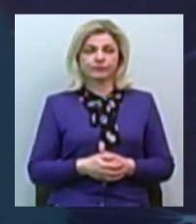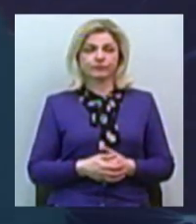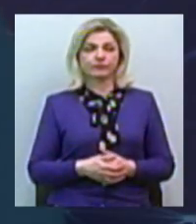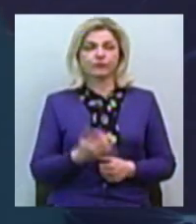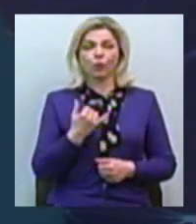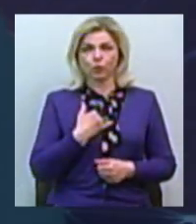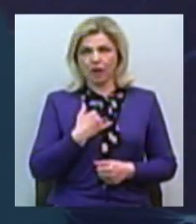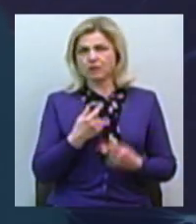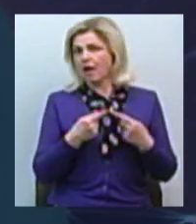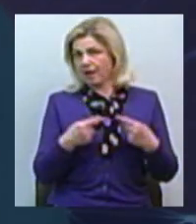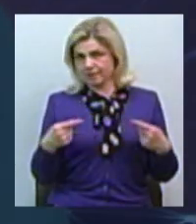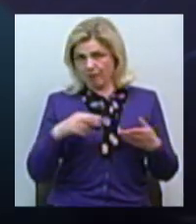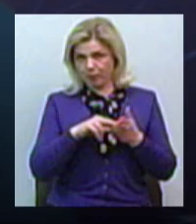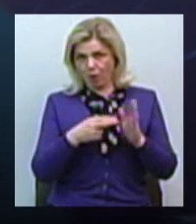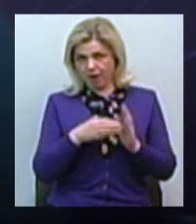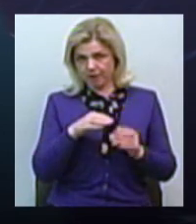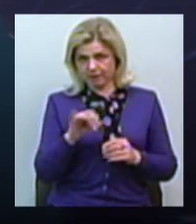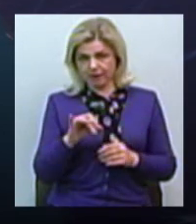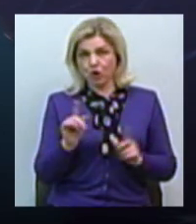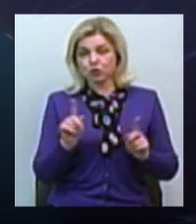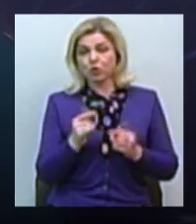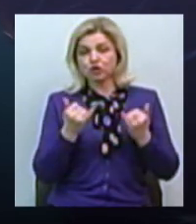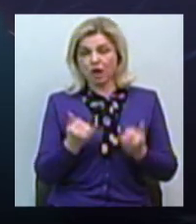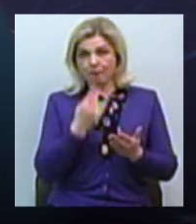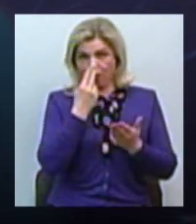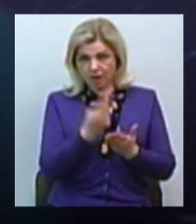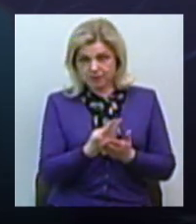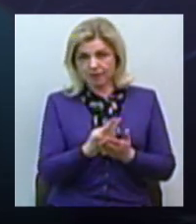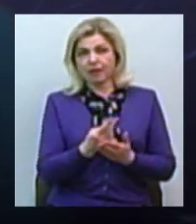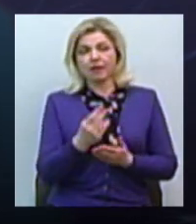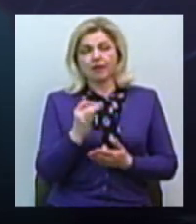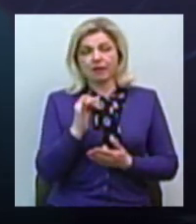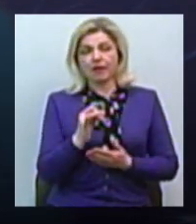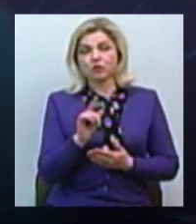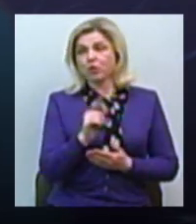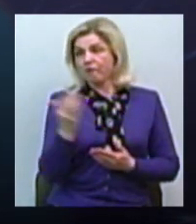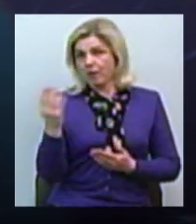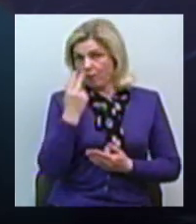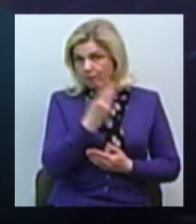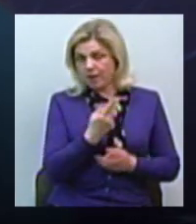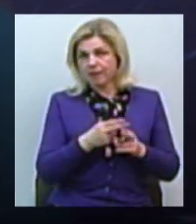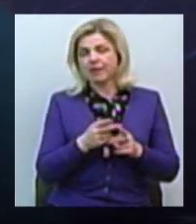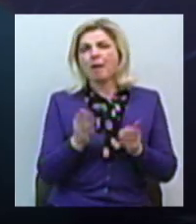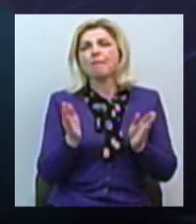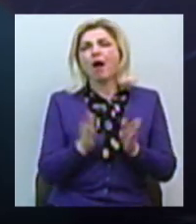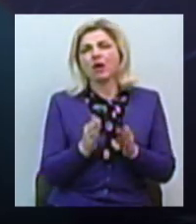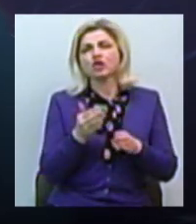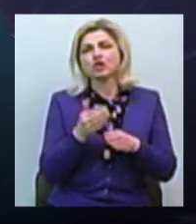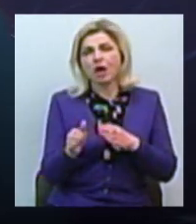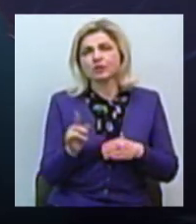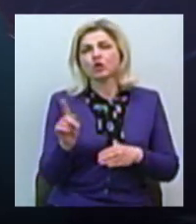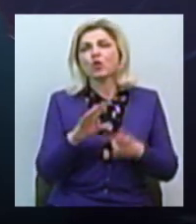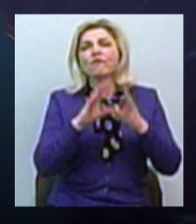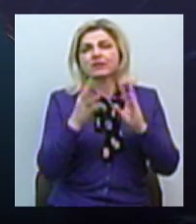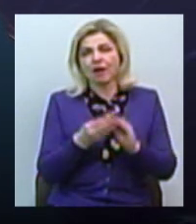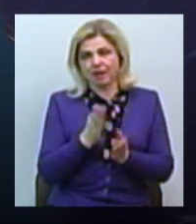дуже різні. Це, що ми зараз показали, і Михайло з Лукашем побачили, це якась така маленька частина того, що взагалі